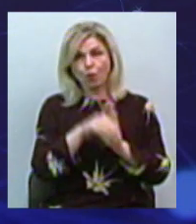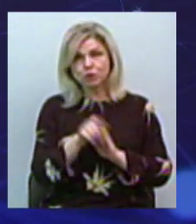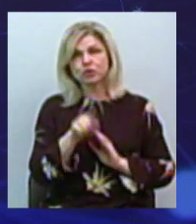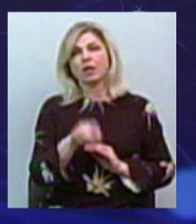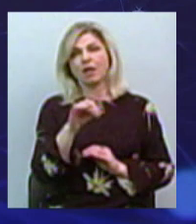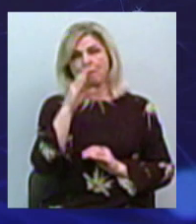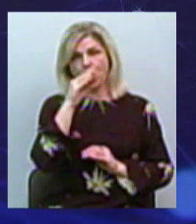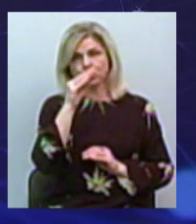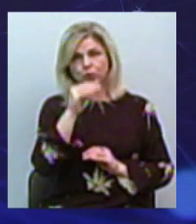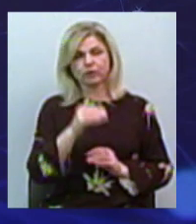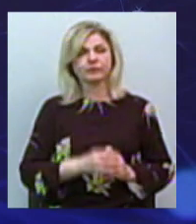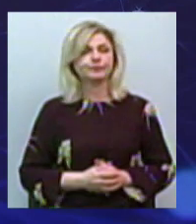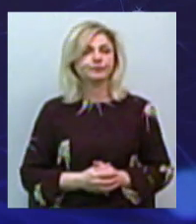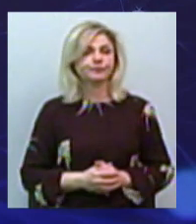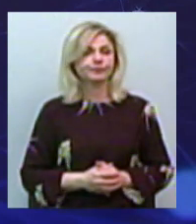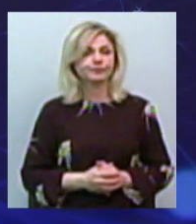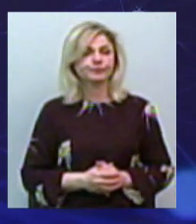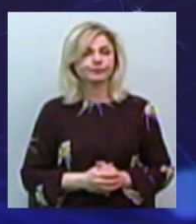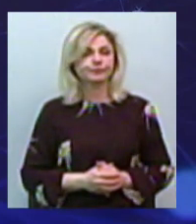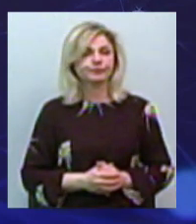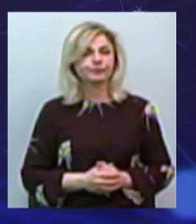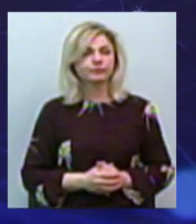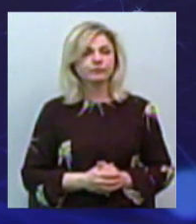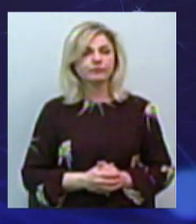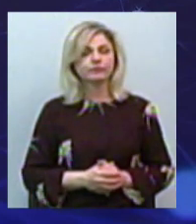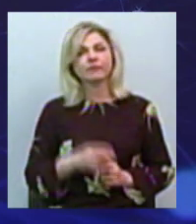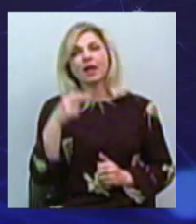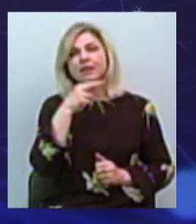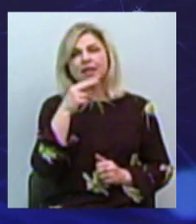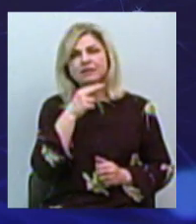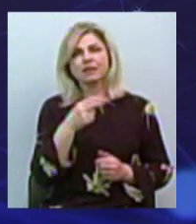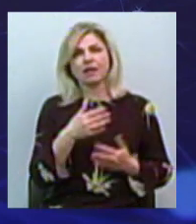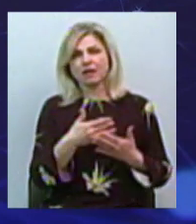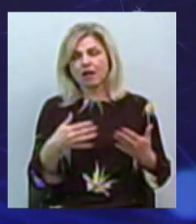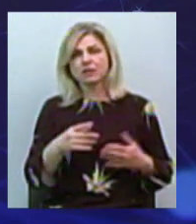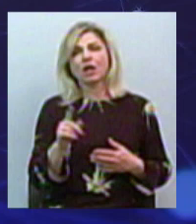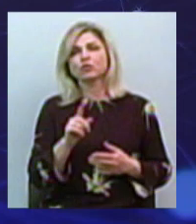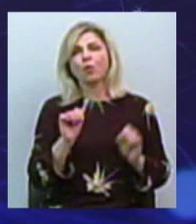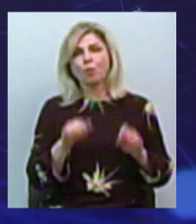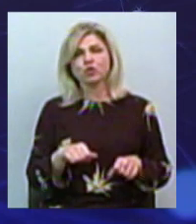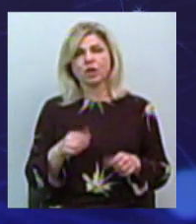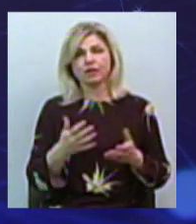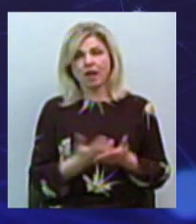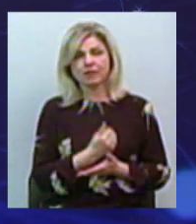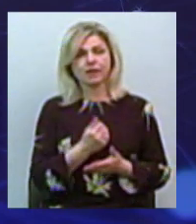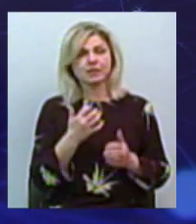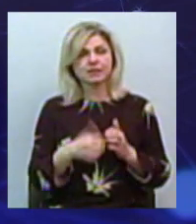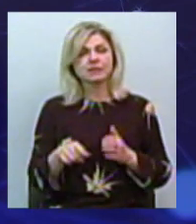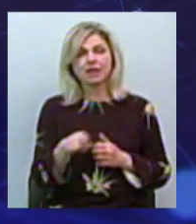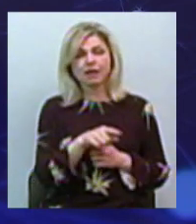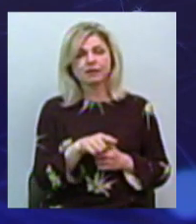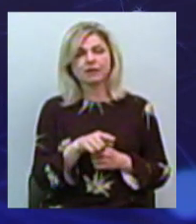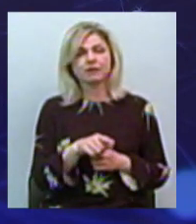маршрутках. Де засоби, які можна використовувати, можна знайти, скажімо так, серед... То є